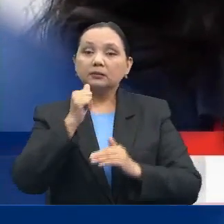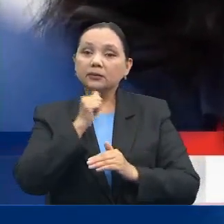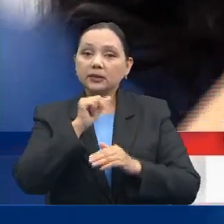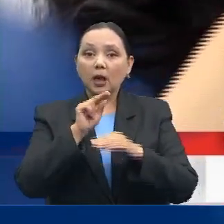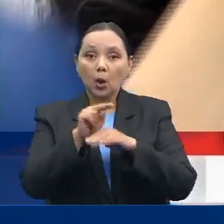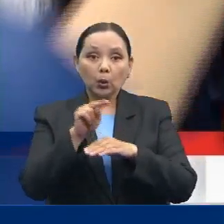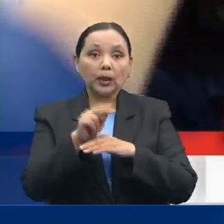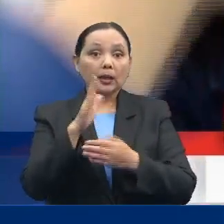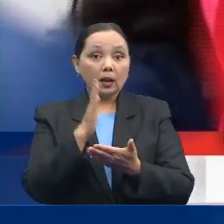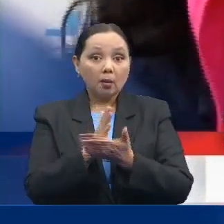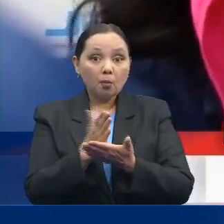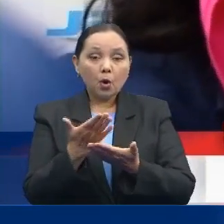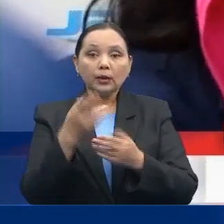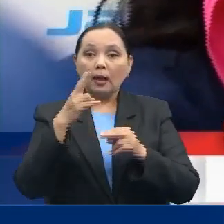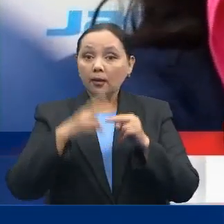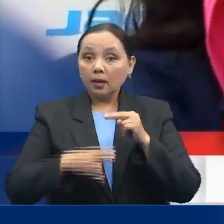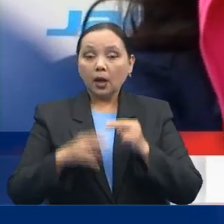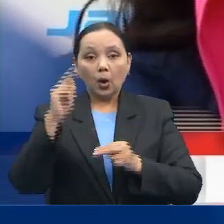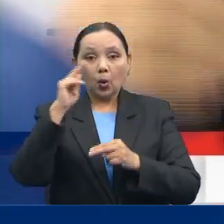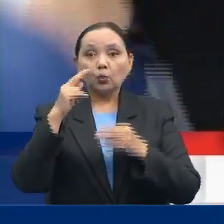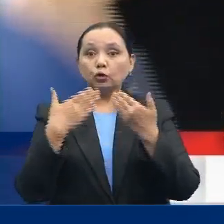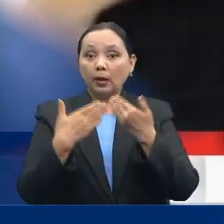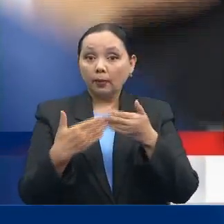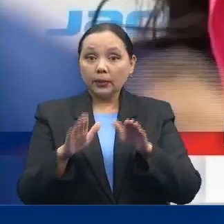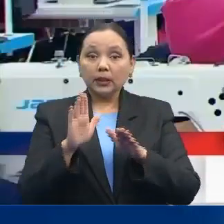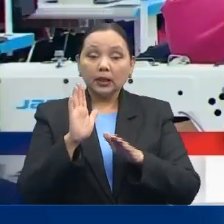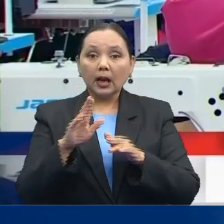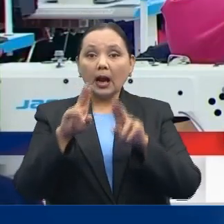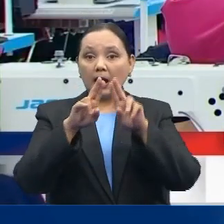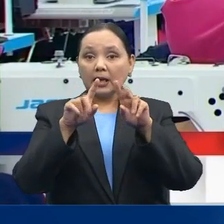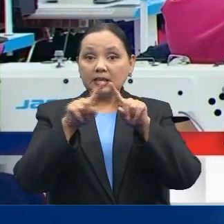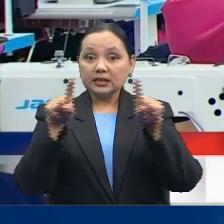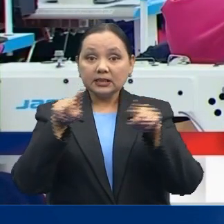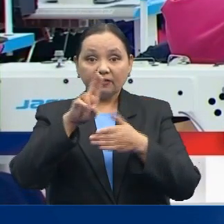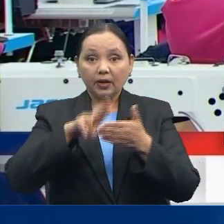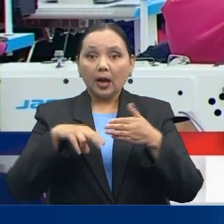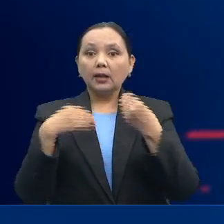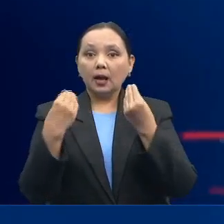mukammal o'rgatilyapti. Yakunida esa o'qishni tamomlaganlarga sertifikatlar beriladi.